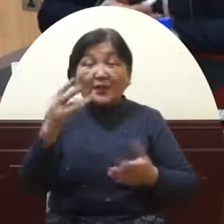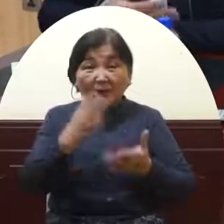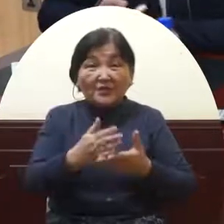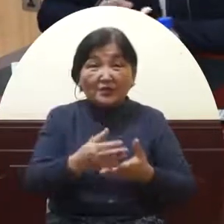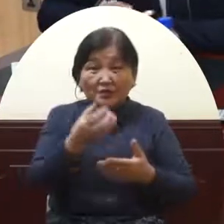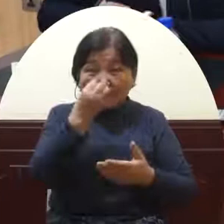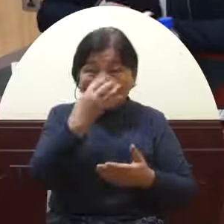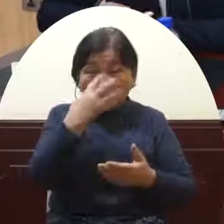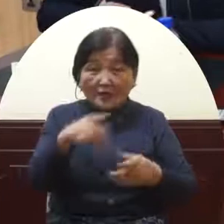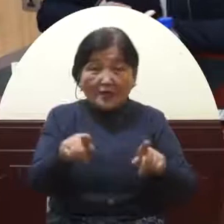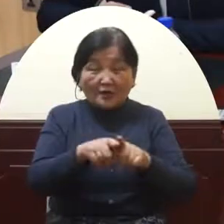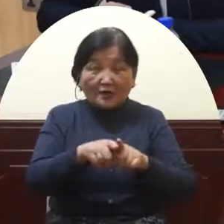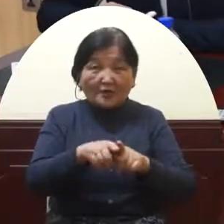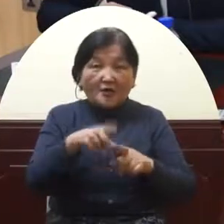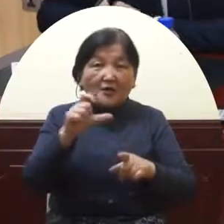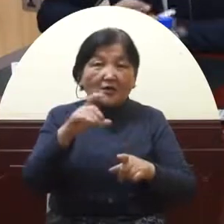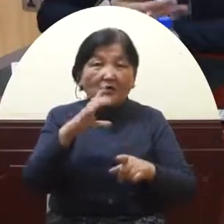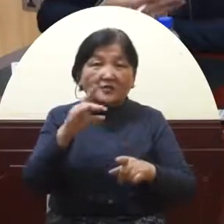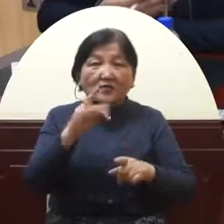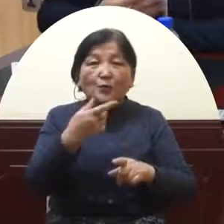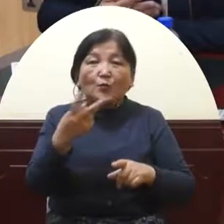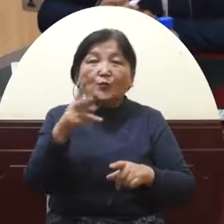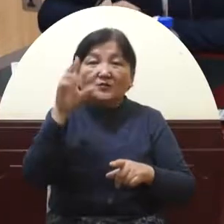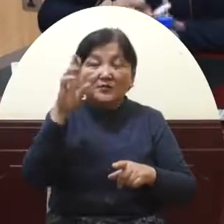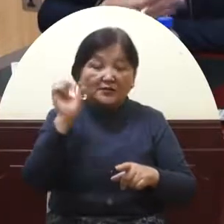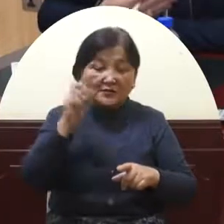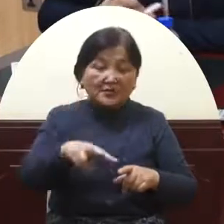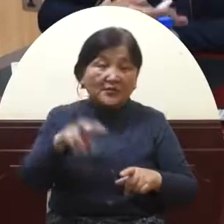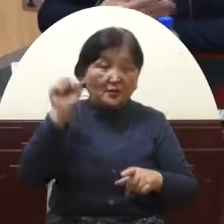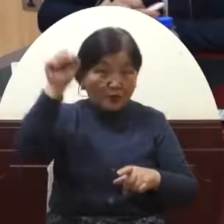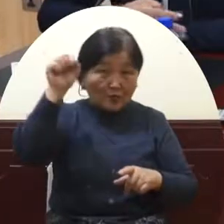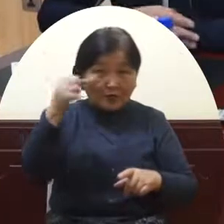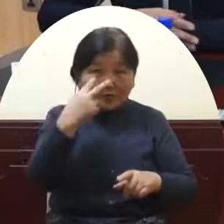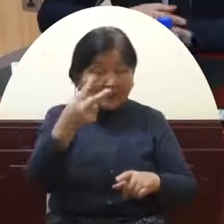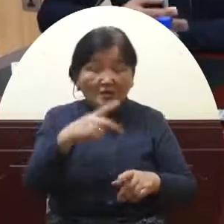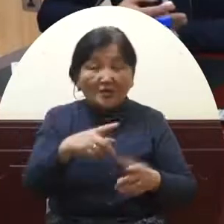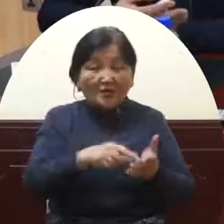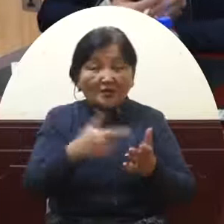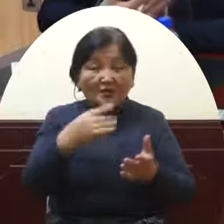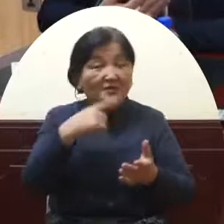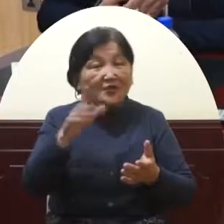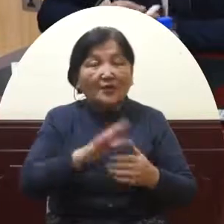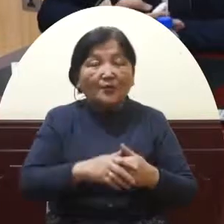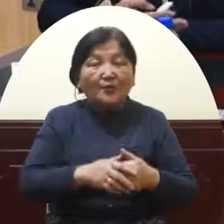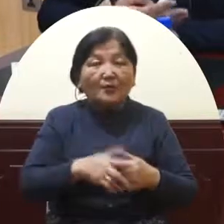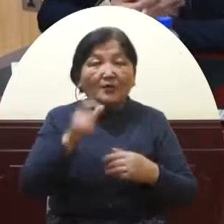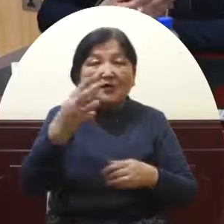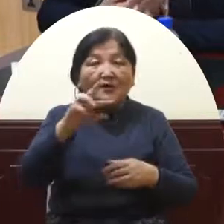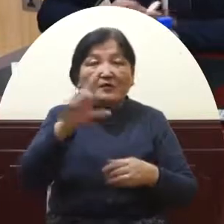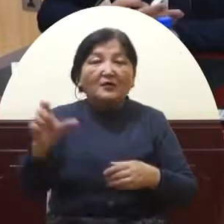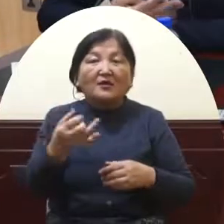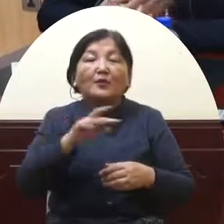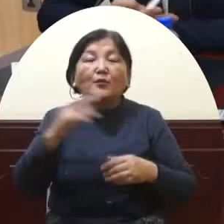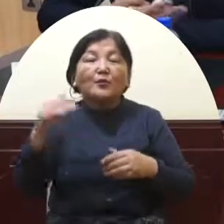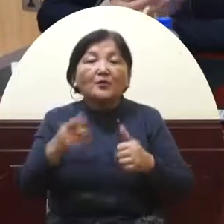би яг энэ шиг эсвүүцлийн арга хэмжээ гэж хэлээгүй. Гэхдээ ингээд улс төрийн намуудад шахалт үзүүлээд илүү потенциалны